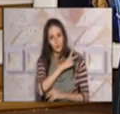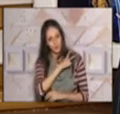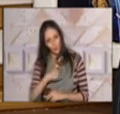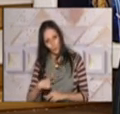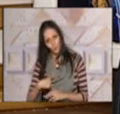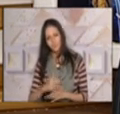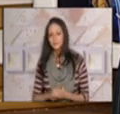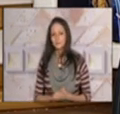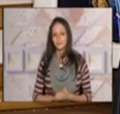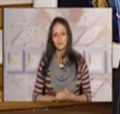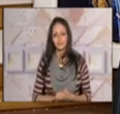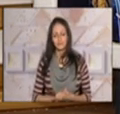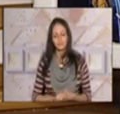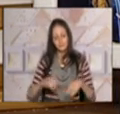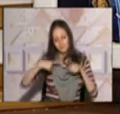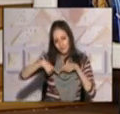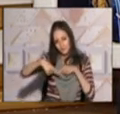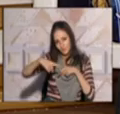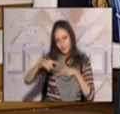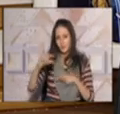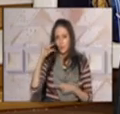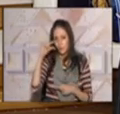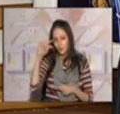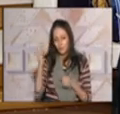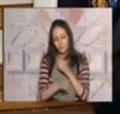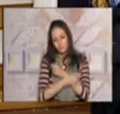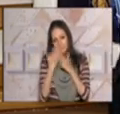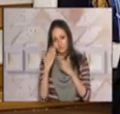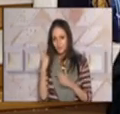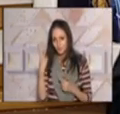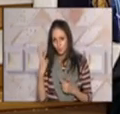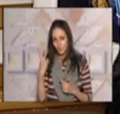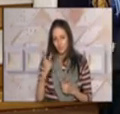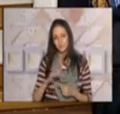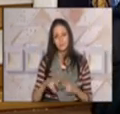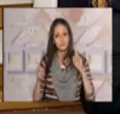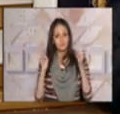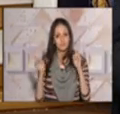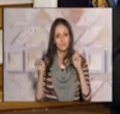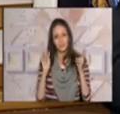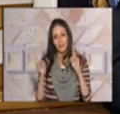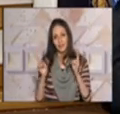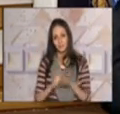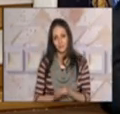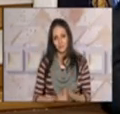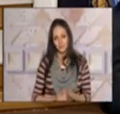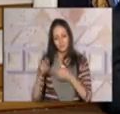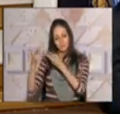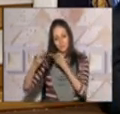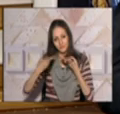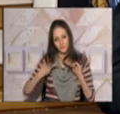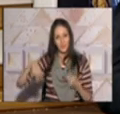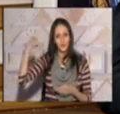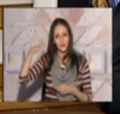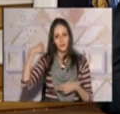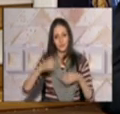من فترة قريبة جدا من أسبوعين أو أقل كان حفل اللي شرفه بالحضور الدكتور مصطفى مدبولي رئيس